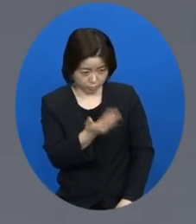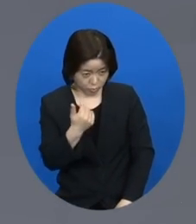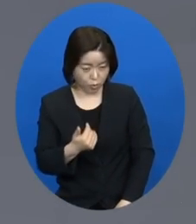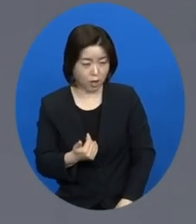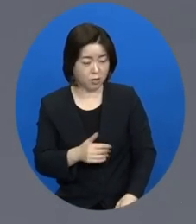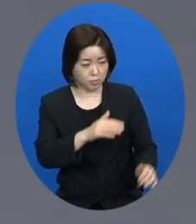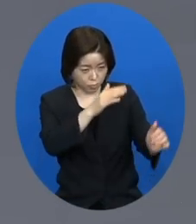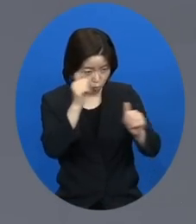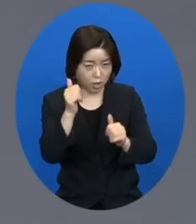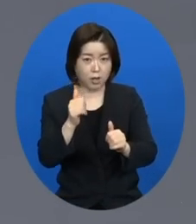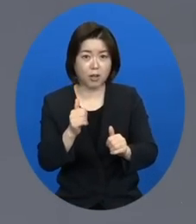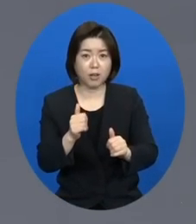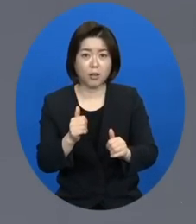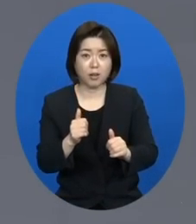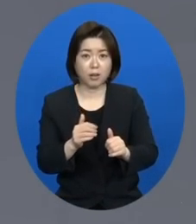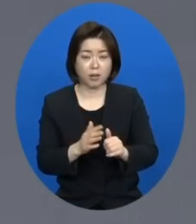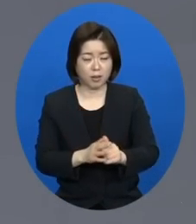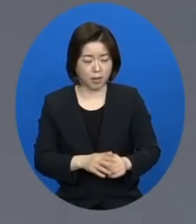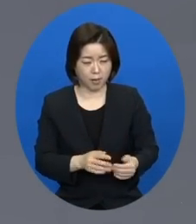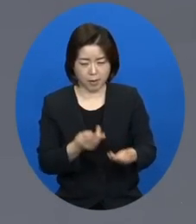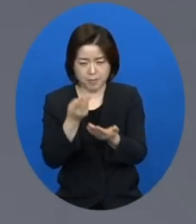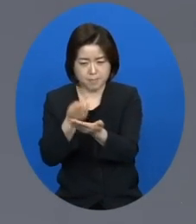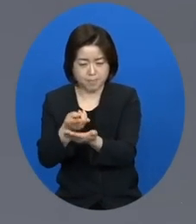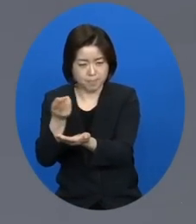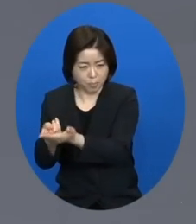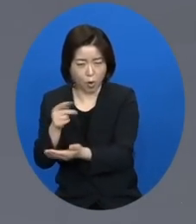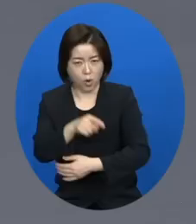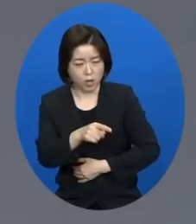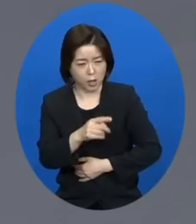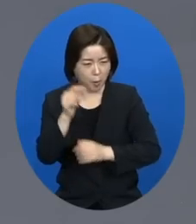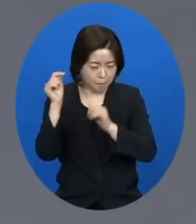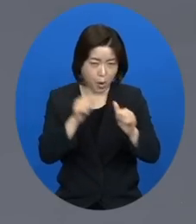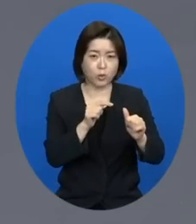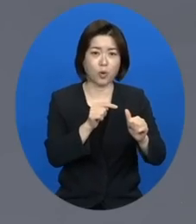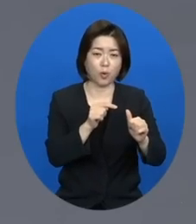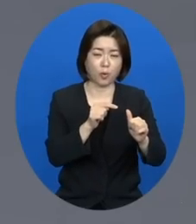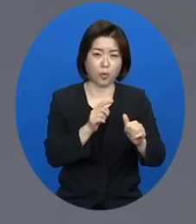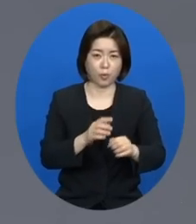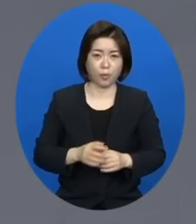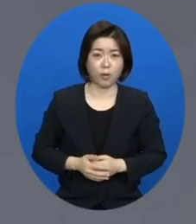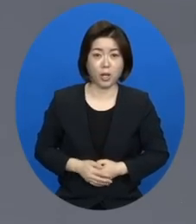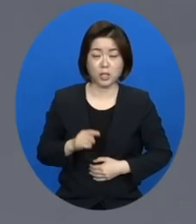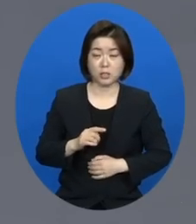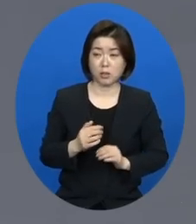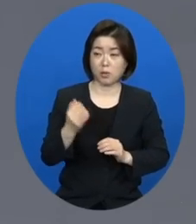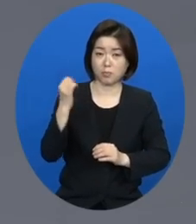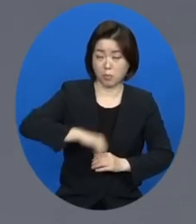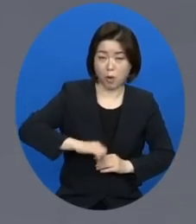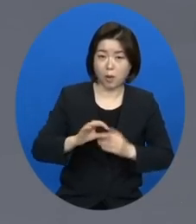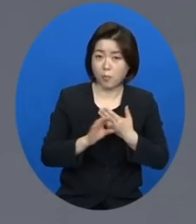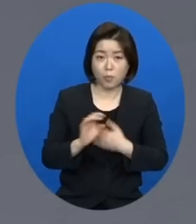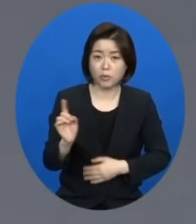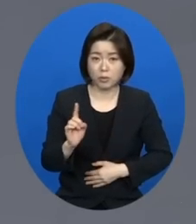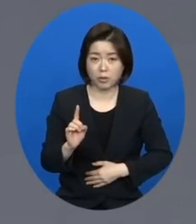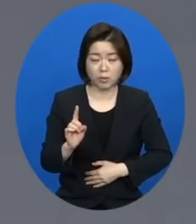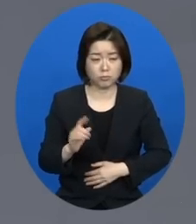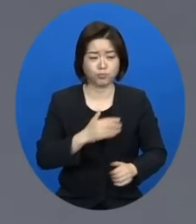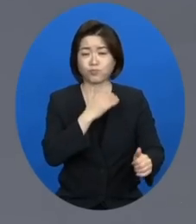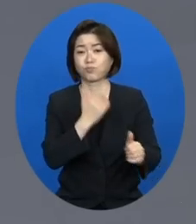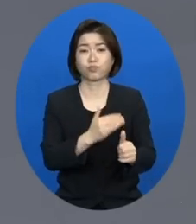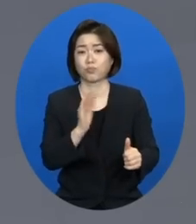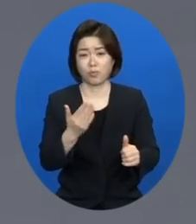와. 동침을 지금 명령하고 있는 것이죠. 이걸 거부하면 어떻게 될까요? 해고당하는